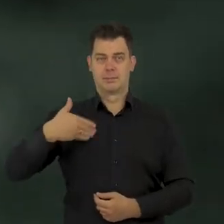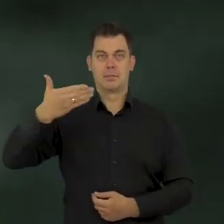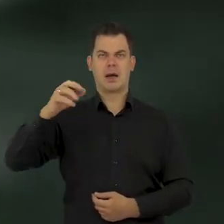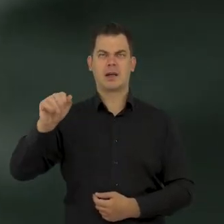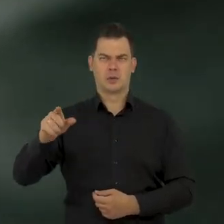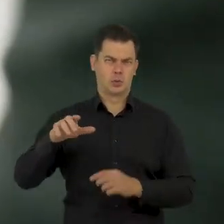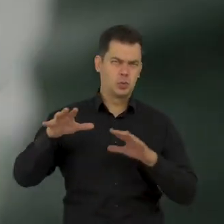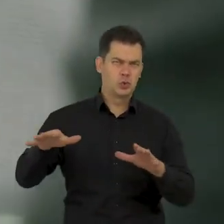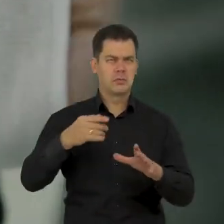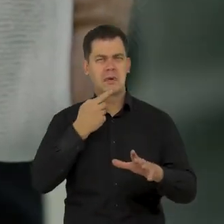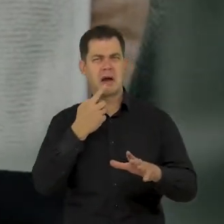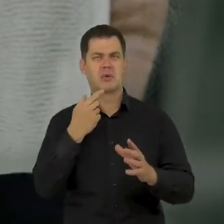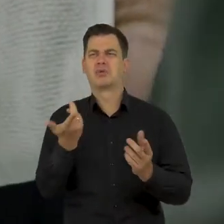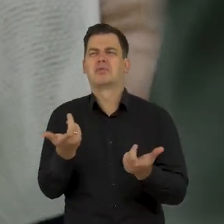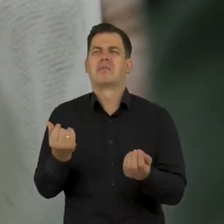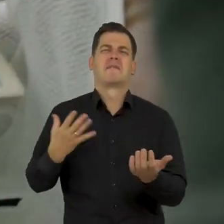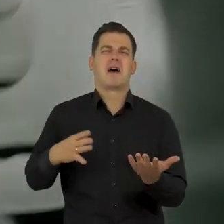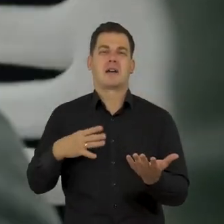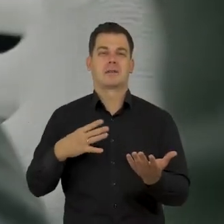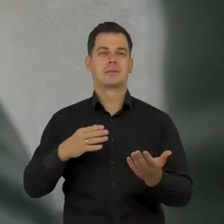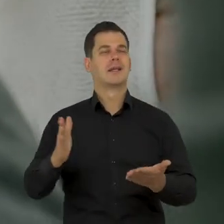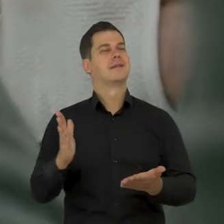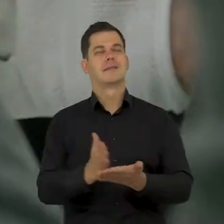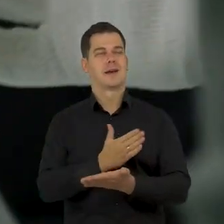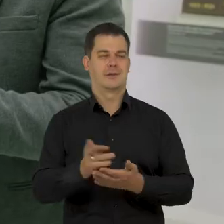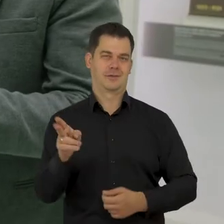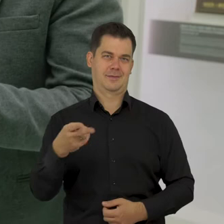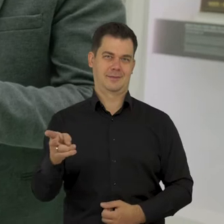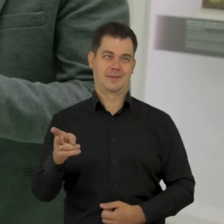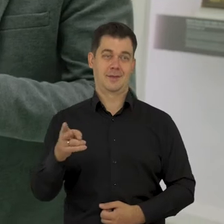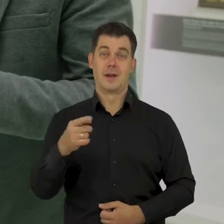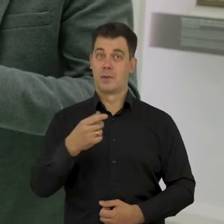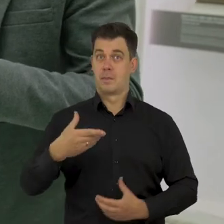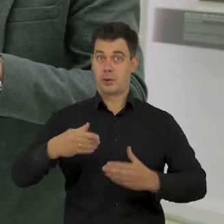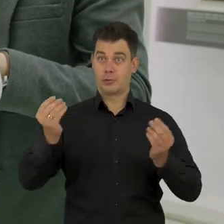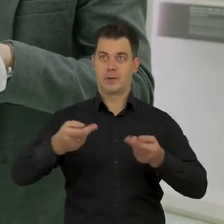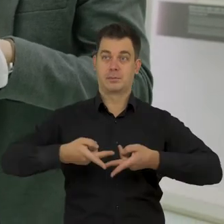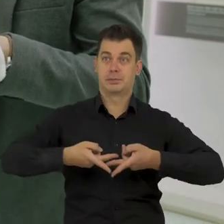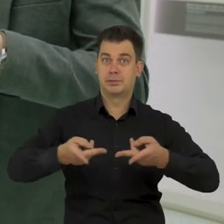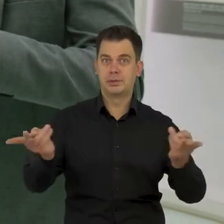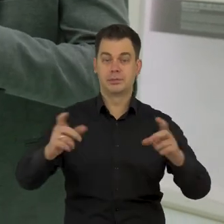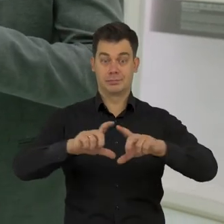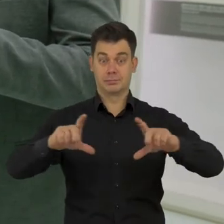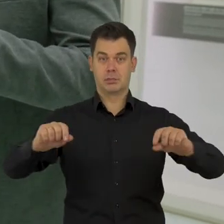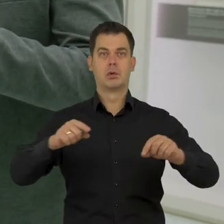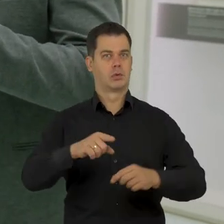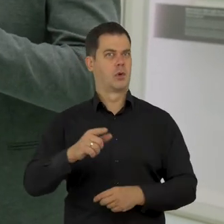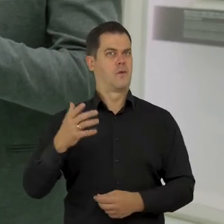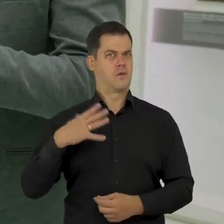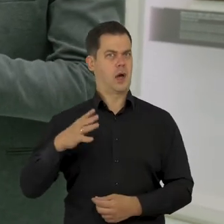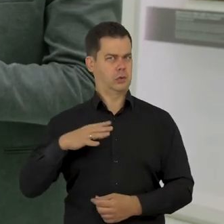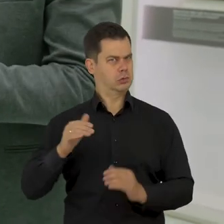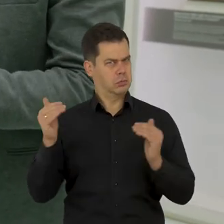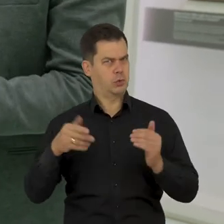Polsce. 500 polskich marek to było dużo, mało? Co można było sobie za to kiedyś kupić? To zależy kiedy. W momencie, w którym one wchodziły do